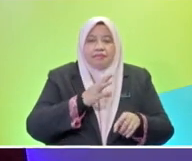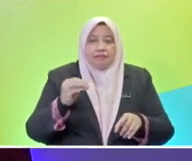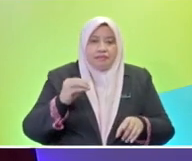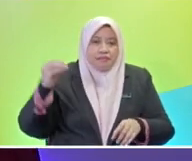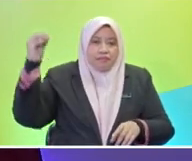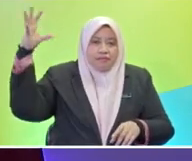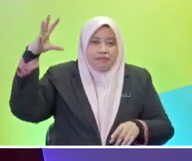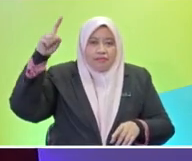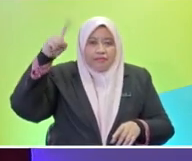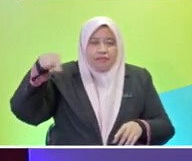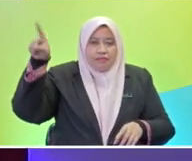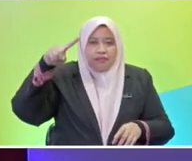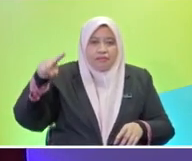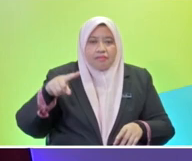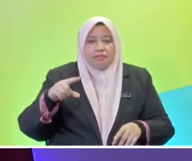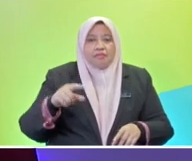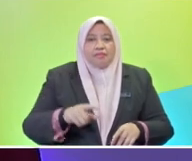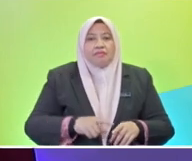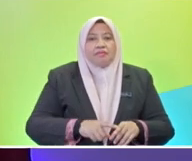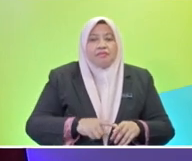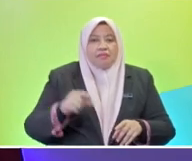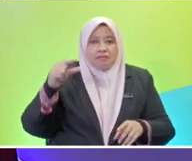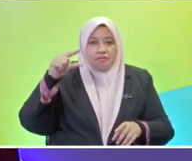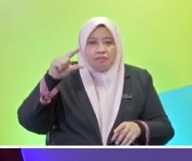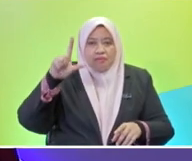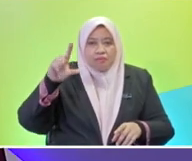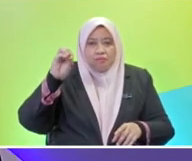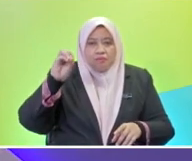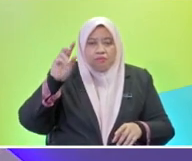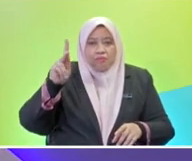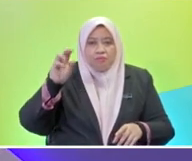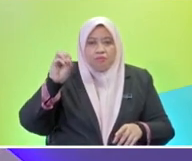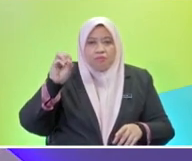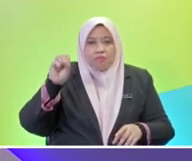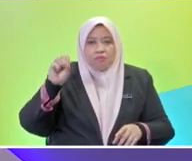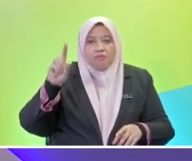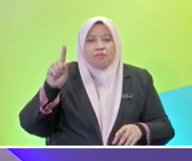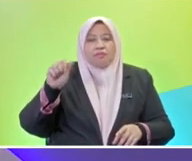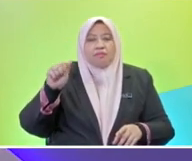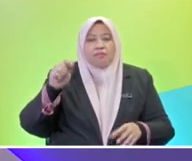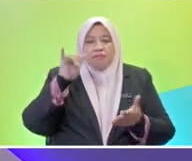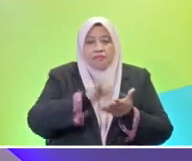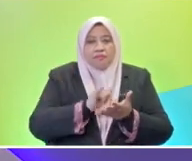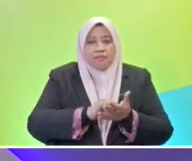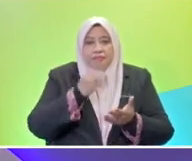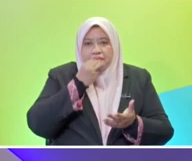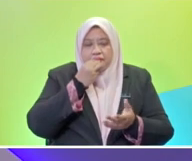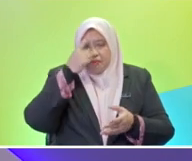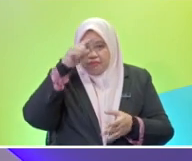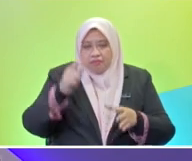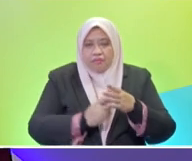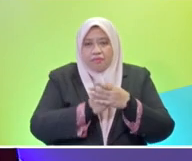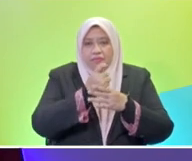glukosa. Jadi glukosa ni tadi yang akan diagihkan ke dalam semua bahagian-bahagian tumbuh-tumbuhan dan